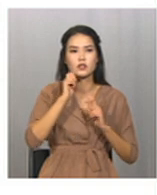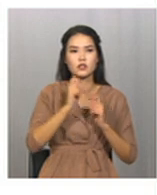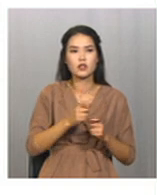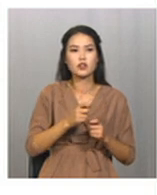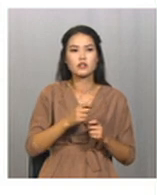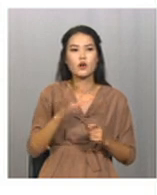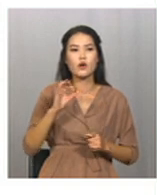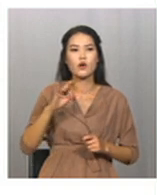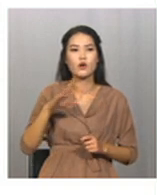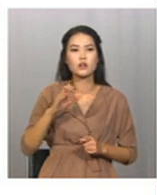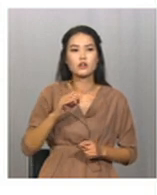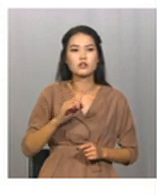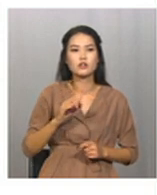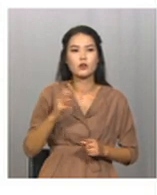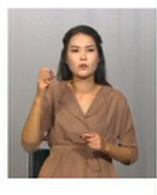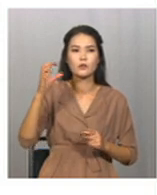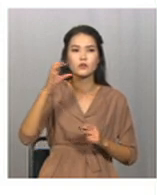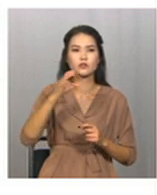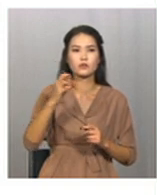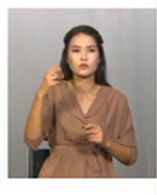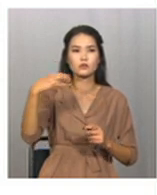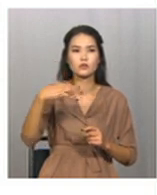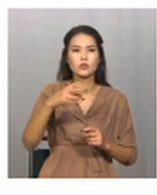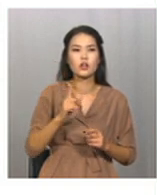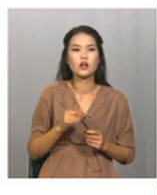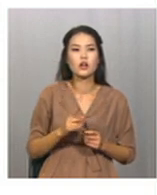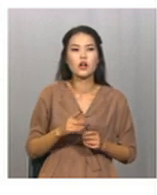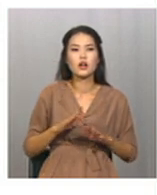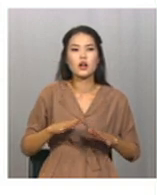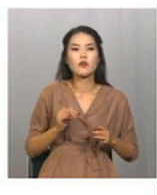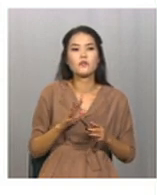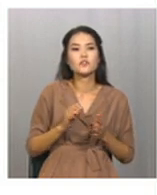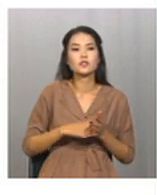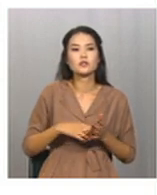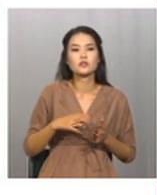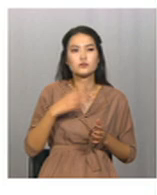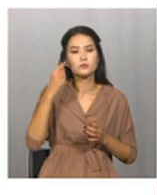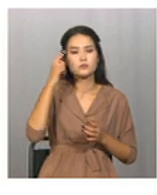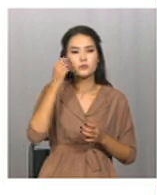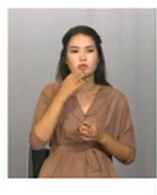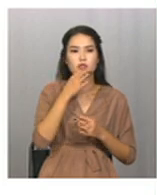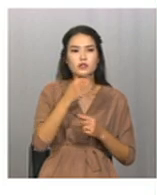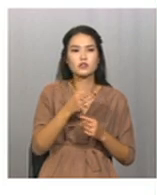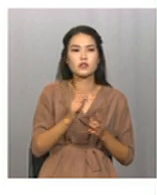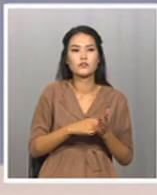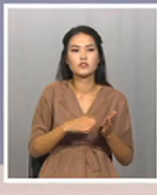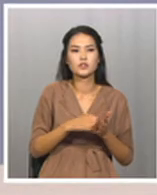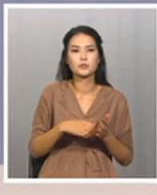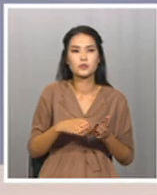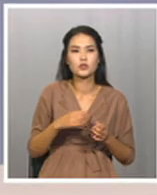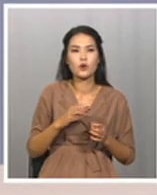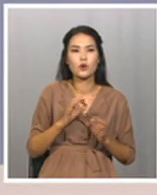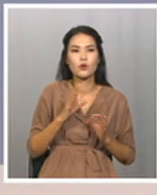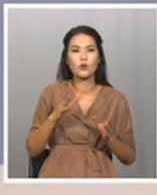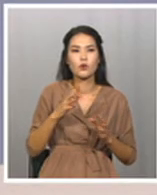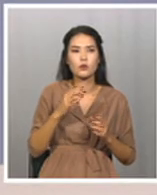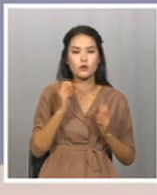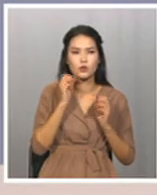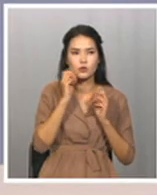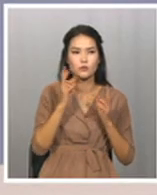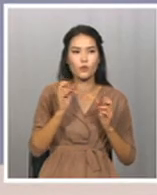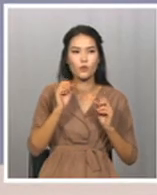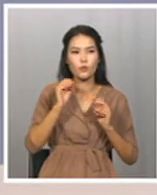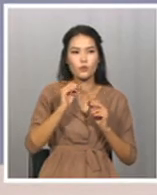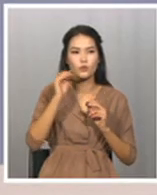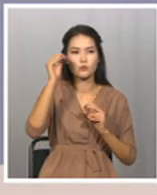наградой Ордена Восходящего Солнца. Ребята, подумайте и ответьте, в чем была причина столь ошеломительного успеха